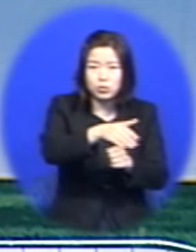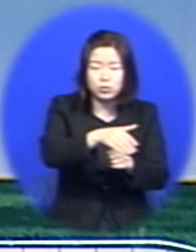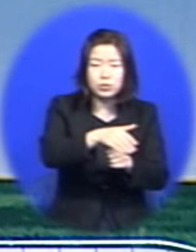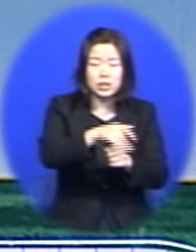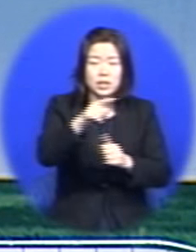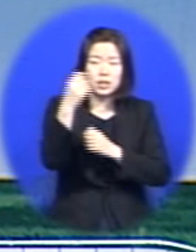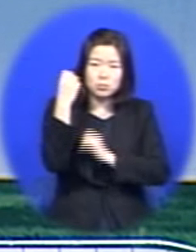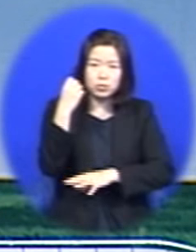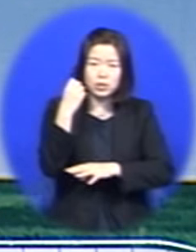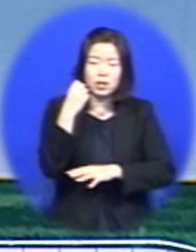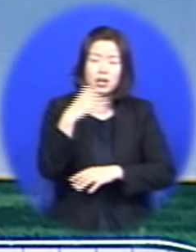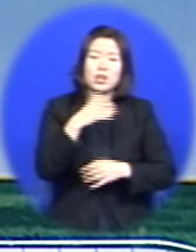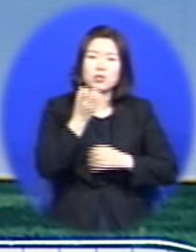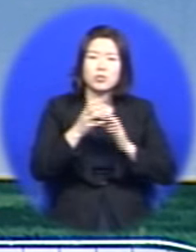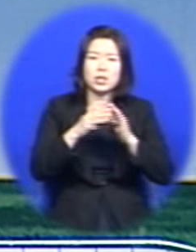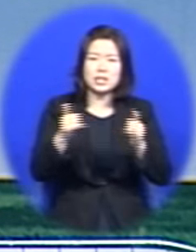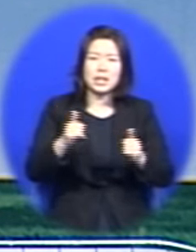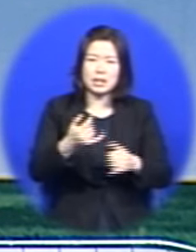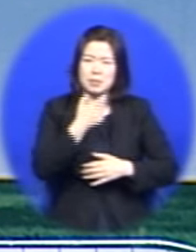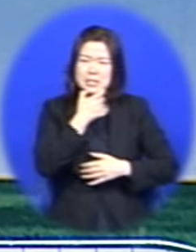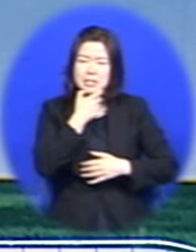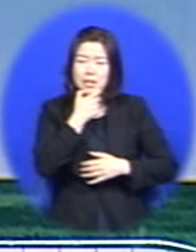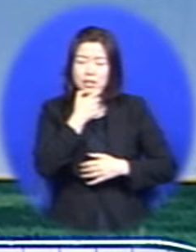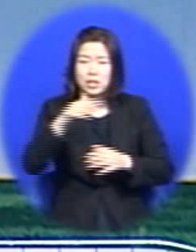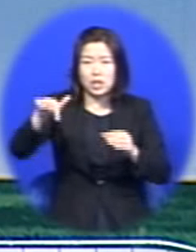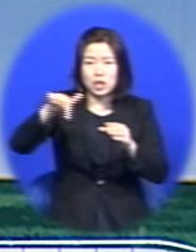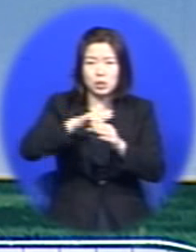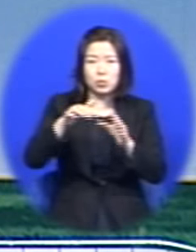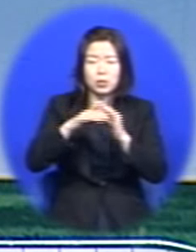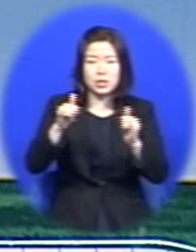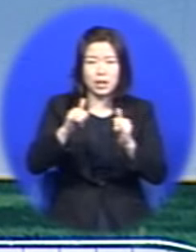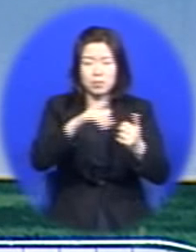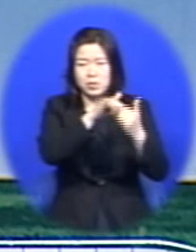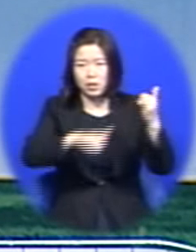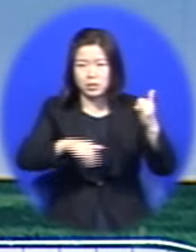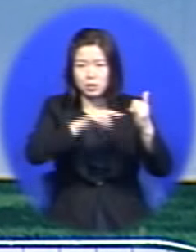혐오하는 기독교인들의 생각 속에서 시작이 되어 있습니다.